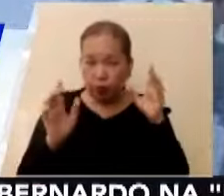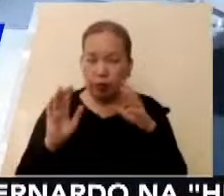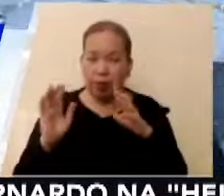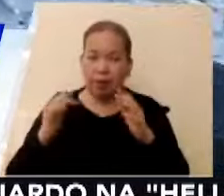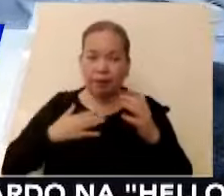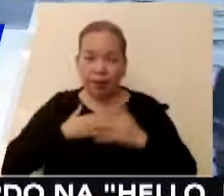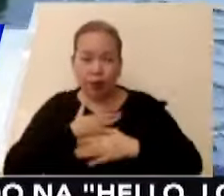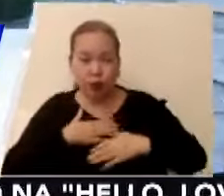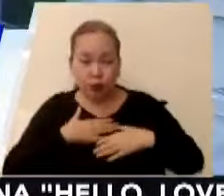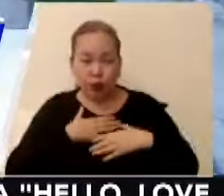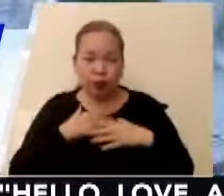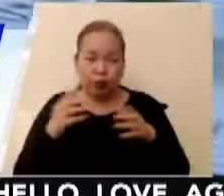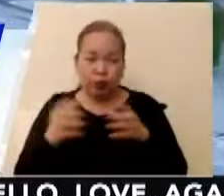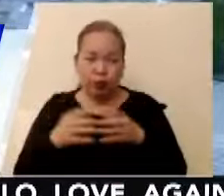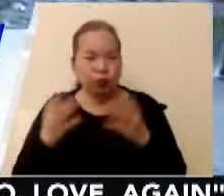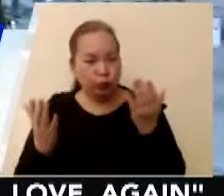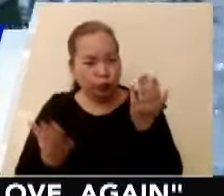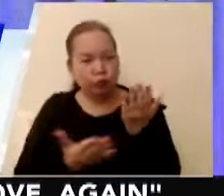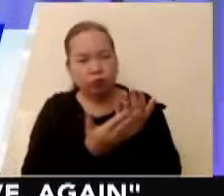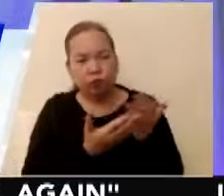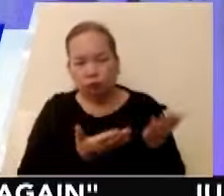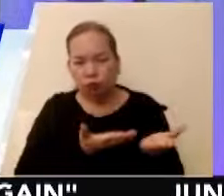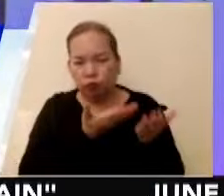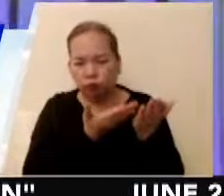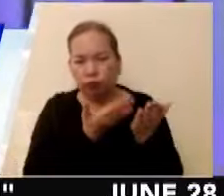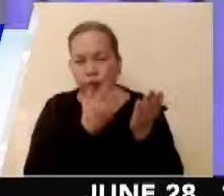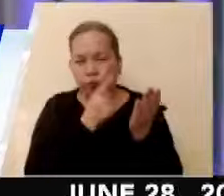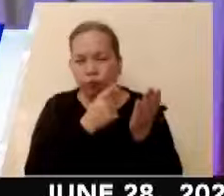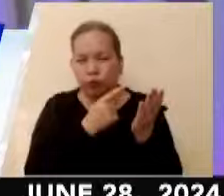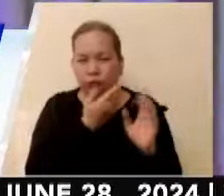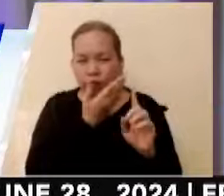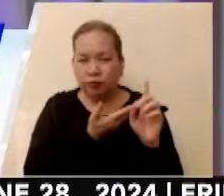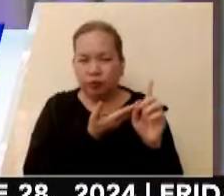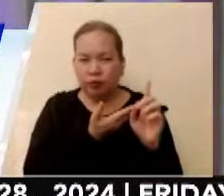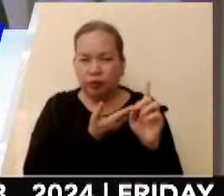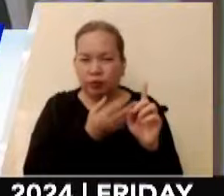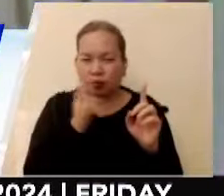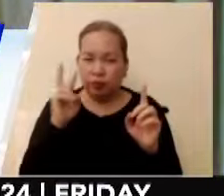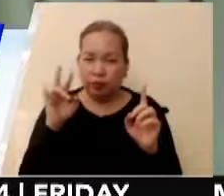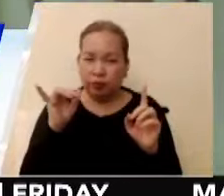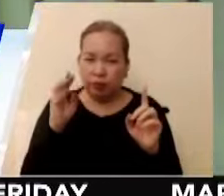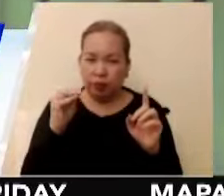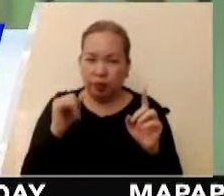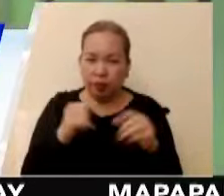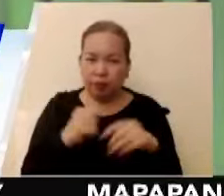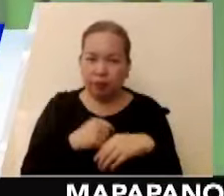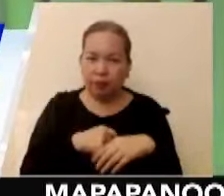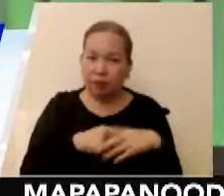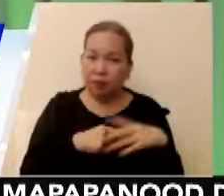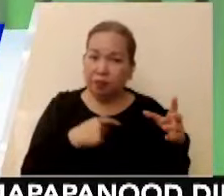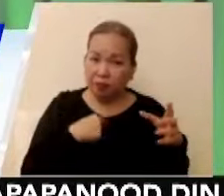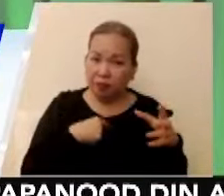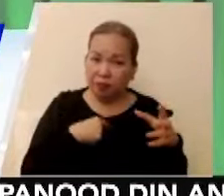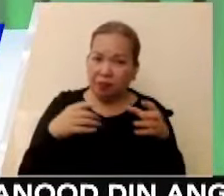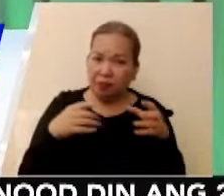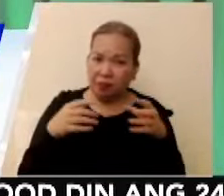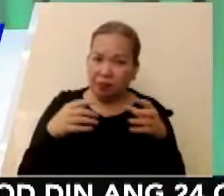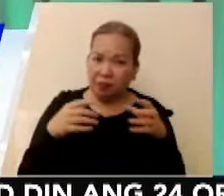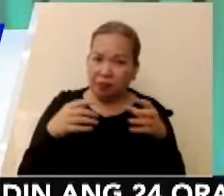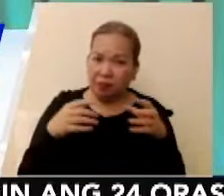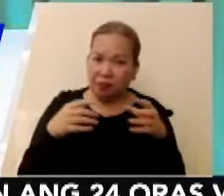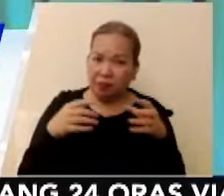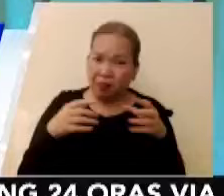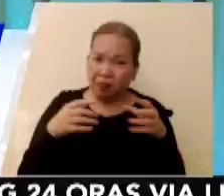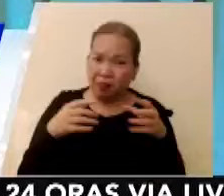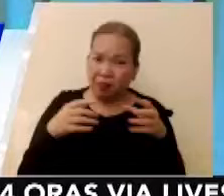pag-endorso sa Star for All Seasons. Kasi may ongoing movement na eh. Hindi lang naman ito nagsimula sa amin. And I'm sure